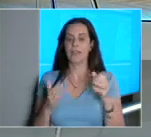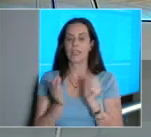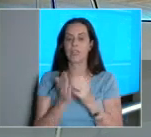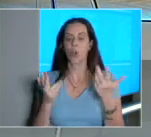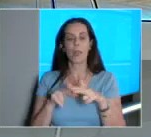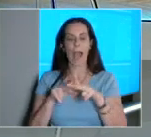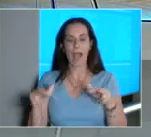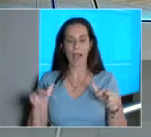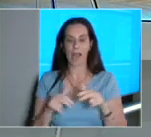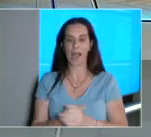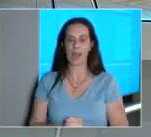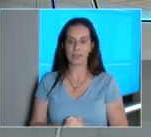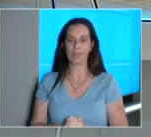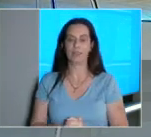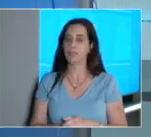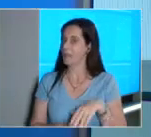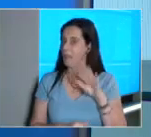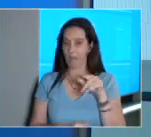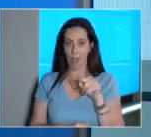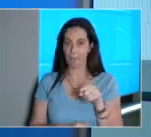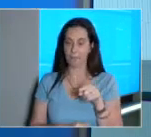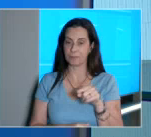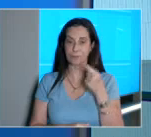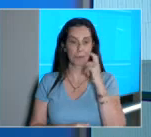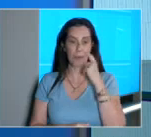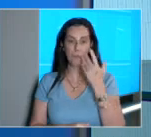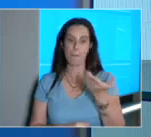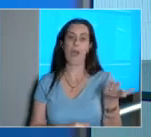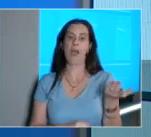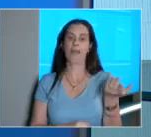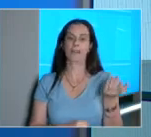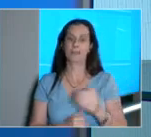הקריקטורה האחרונה של עיתון הארץ, גם כן, אהוד ברק, איך לא,